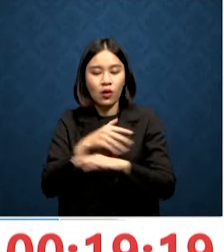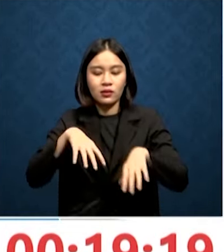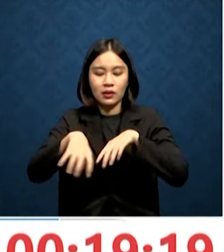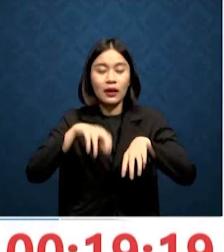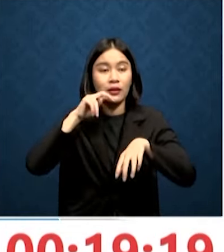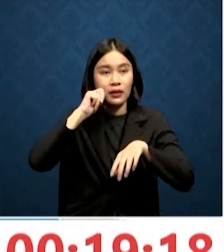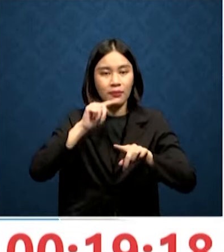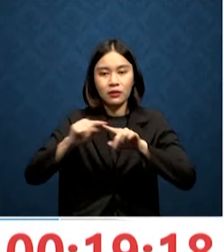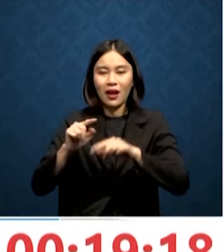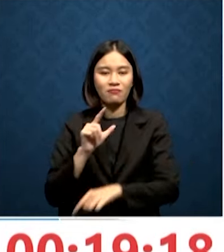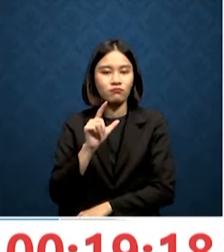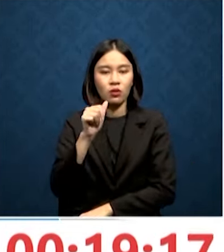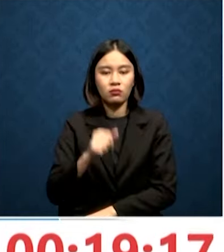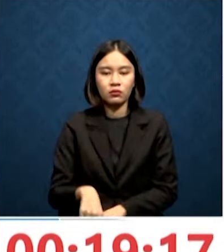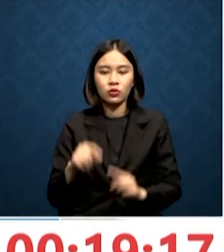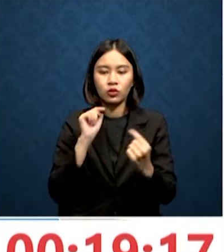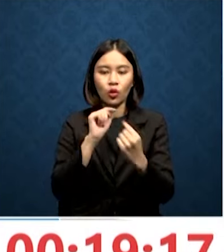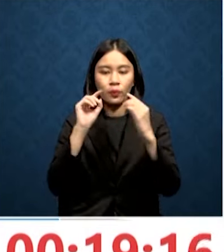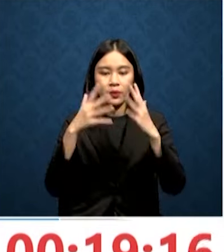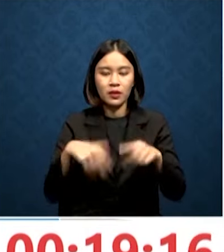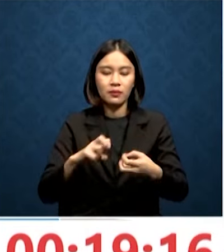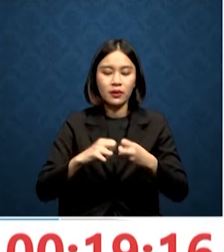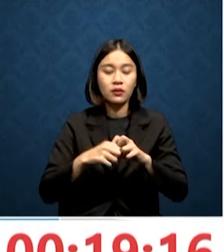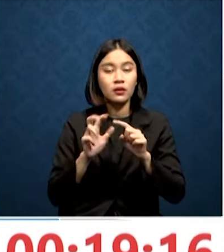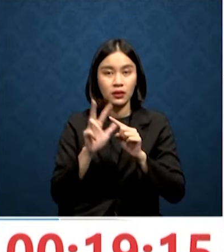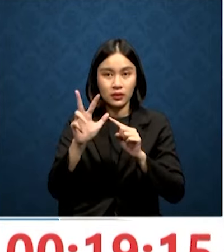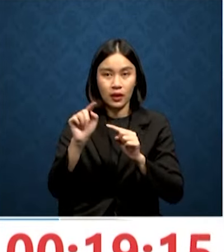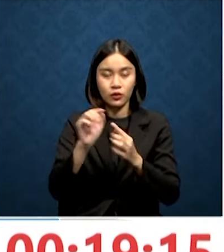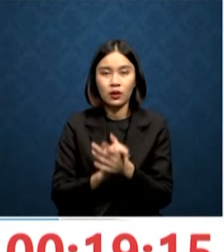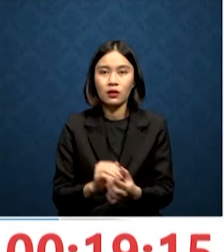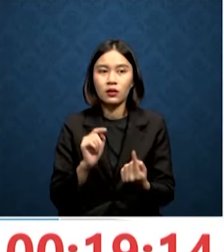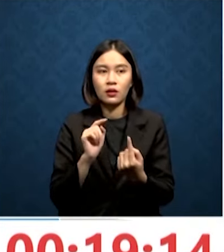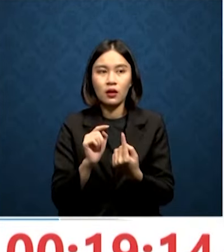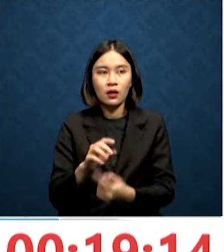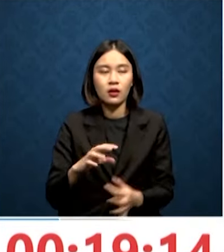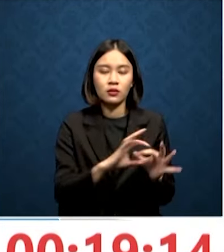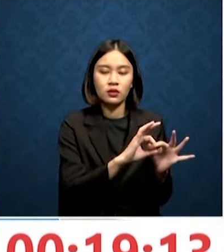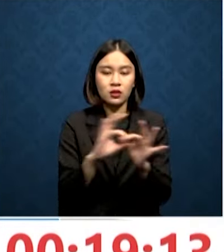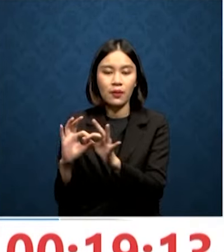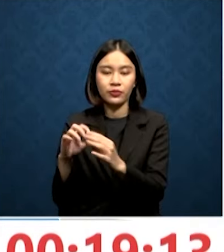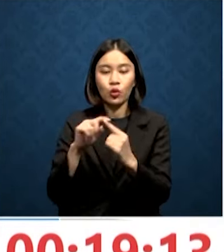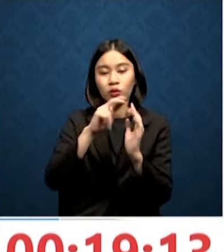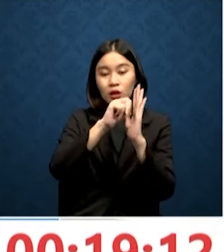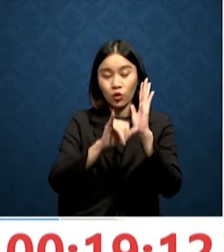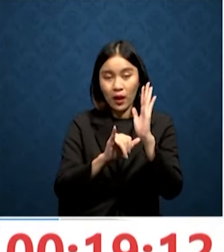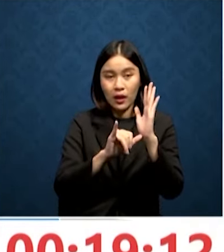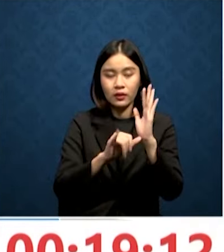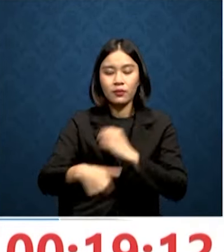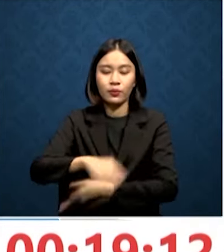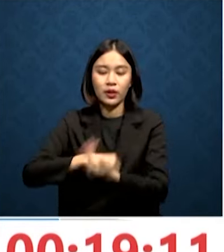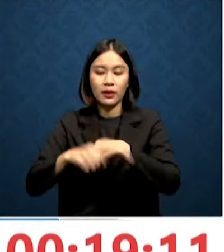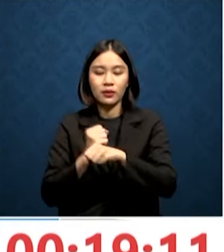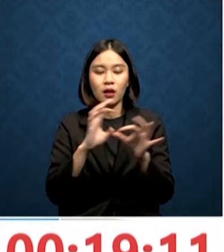การน้ำไม่แม่นยำปัญหาข้อที่3การขาดความเชื่อมโยงระหว่างนโยบายกับการปฏิบั